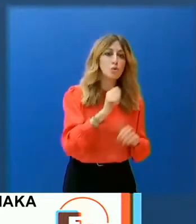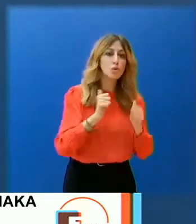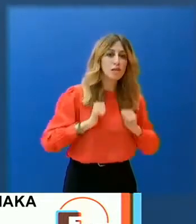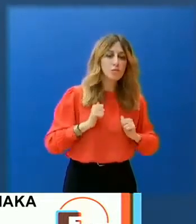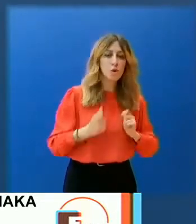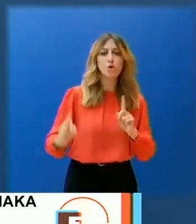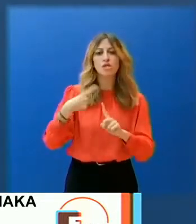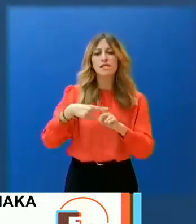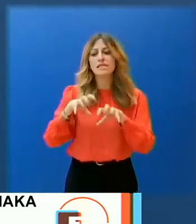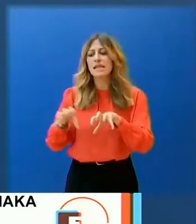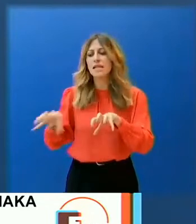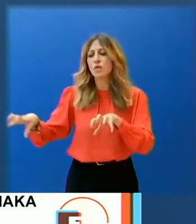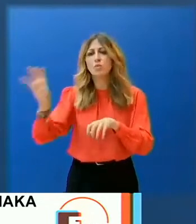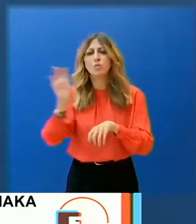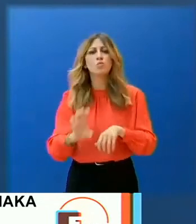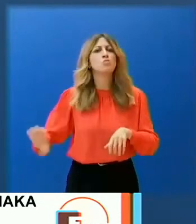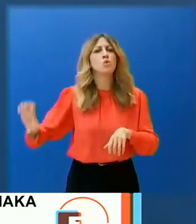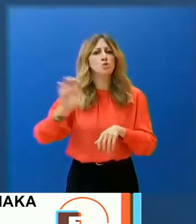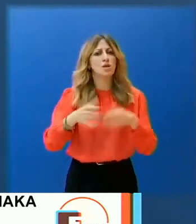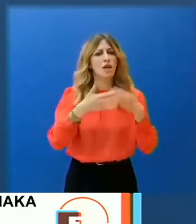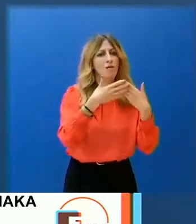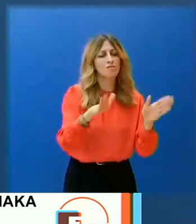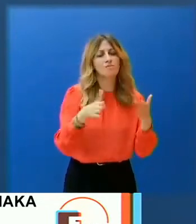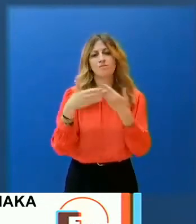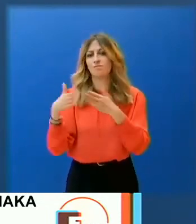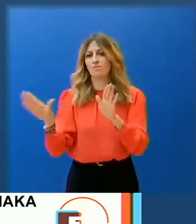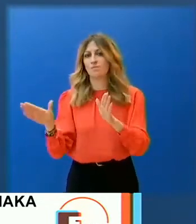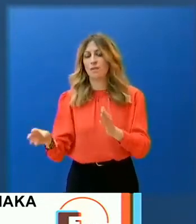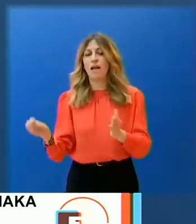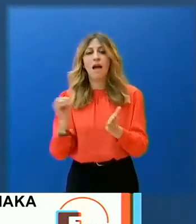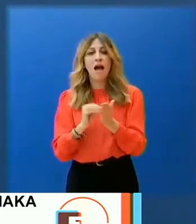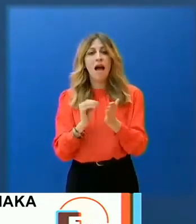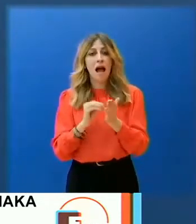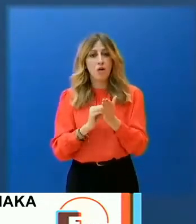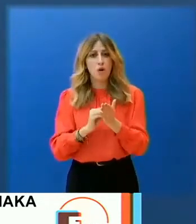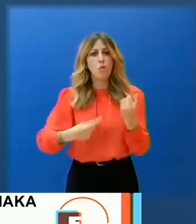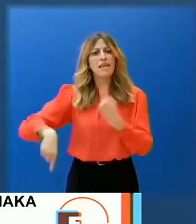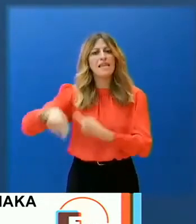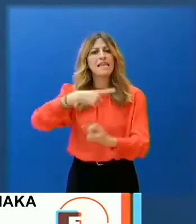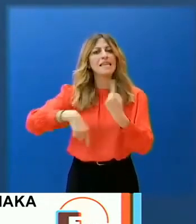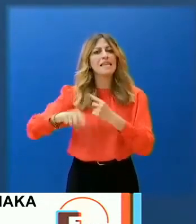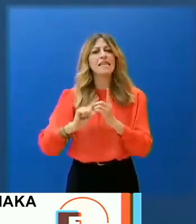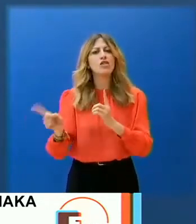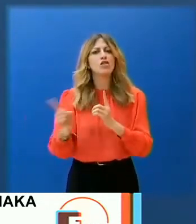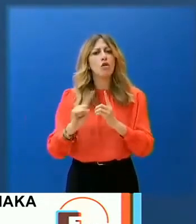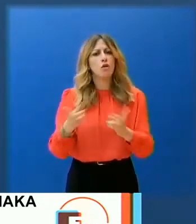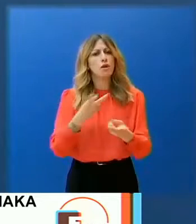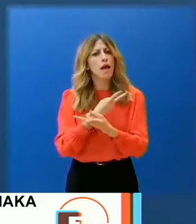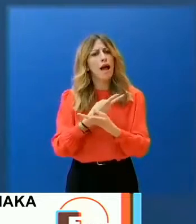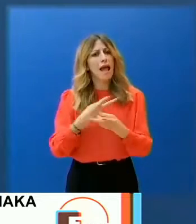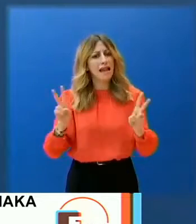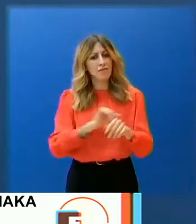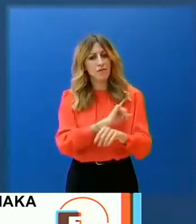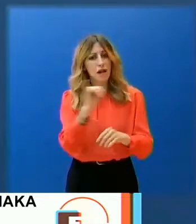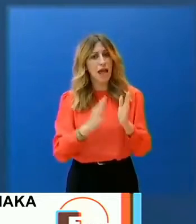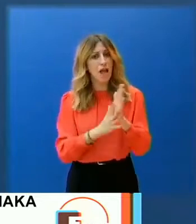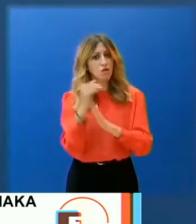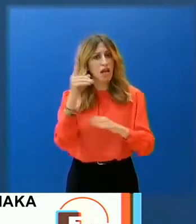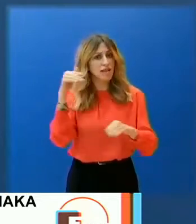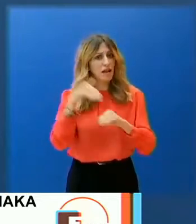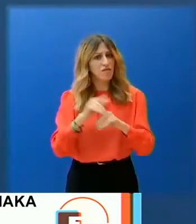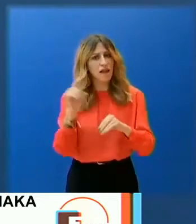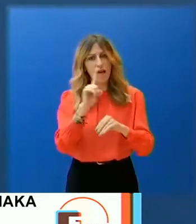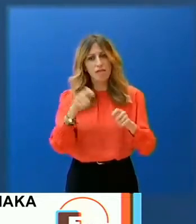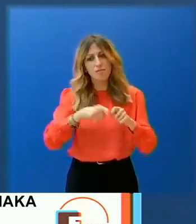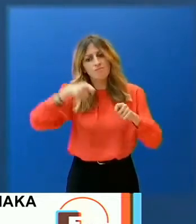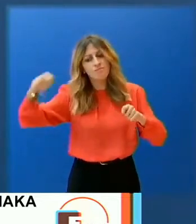μουσεία. Ταυτόχρονα μετατίθεται η απαγόρευση κυκλοφορίας στις 12.30 μετά τα μεσάνυχτα και καταργούνται τα μηνύματα